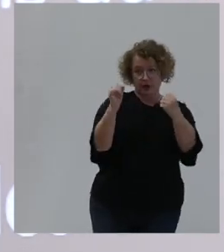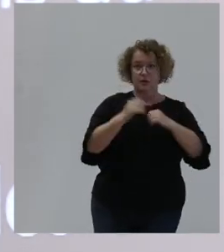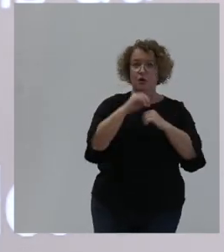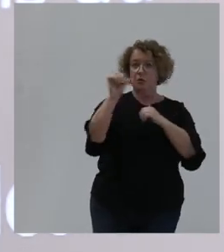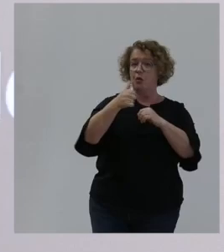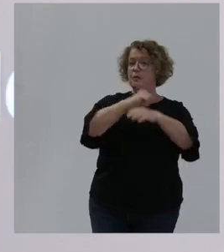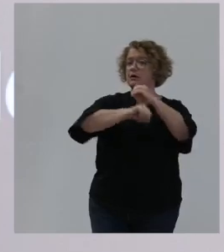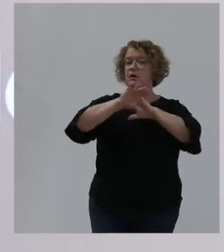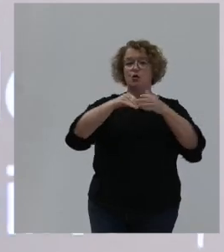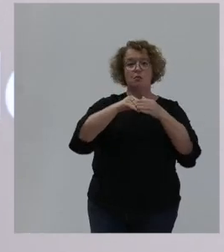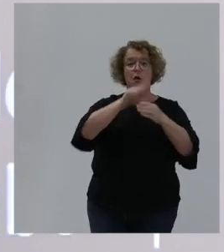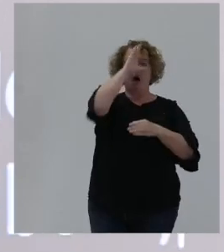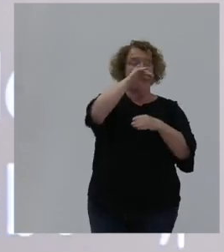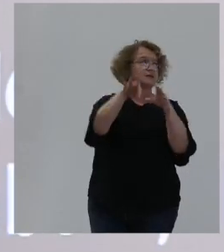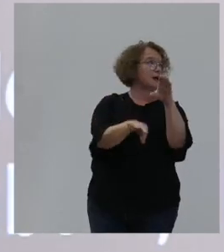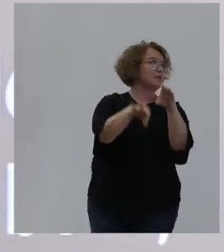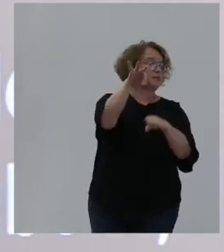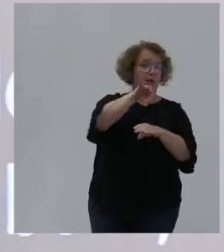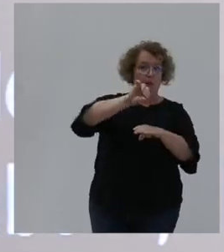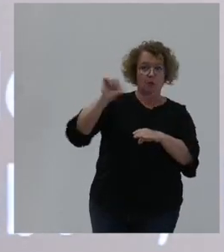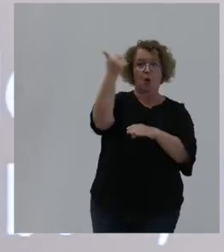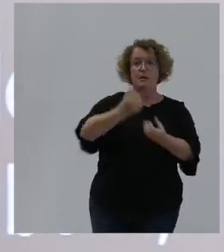au sort qui a défini l'ordre de passage